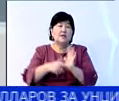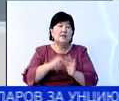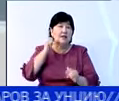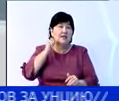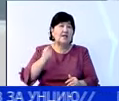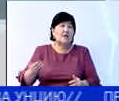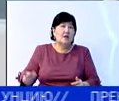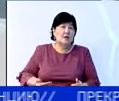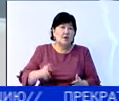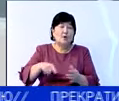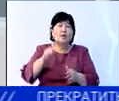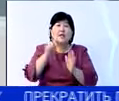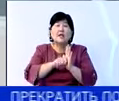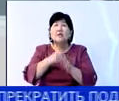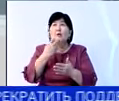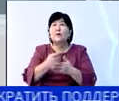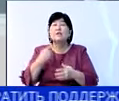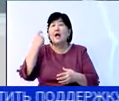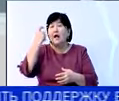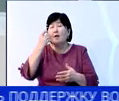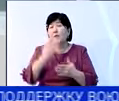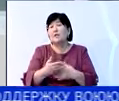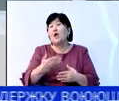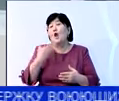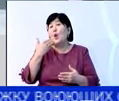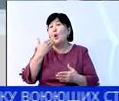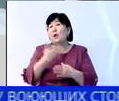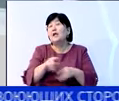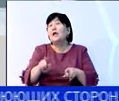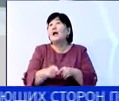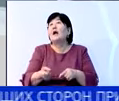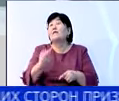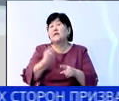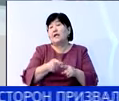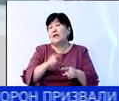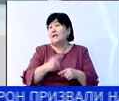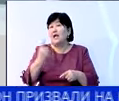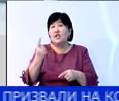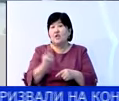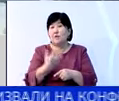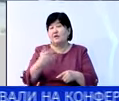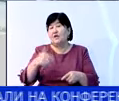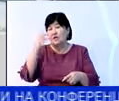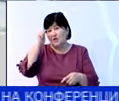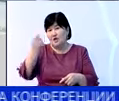жителем города. Экспертиза показала алкогольное опьянение легкой степени. Как выяснилось, это не первое его